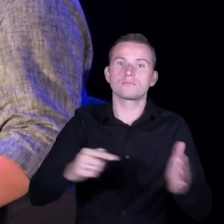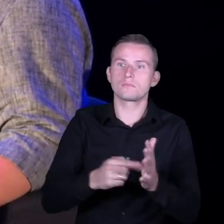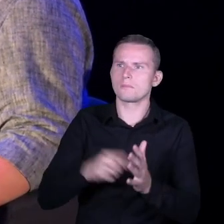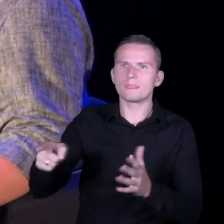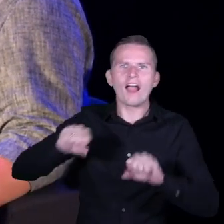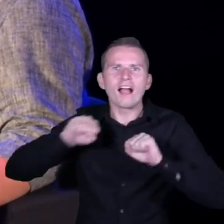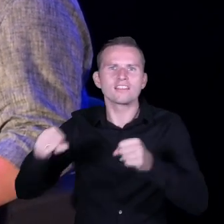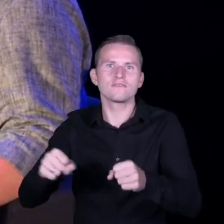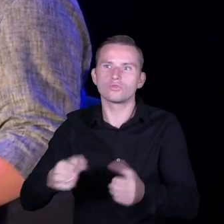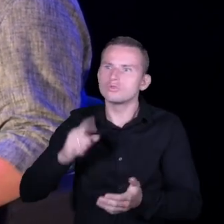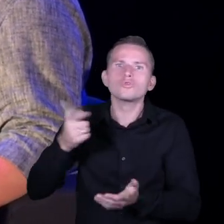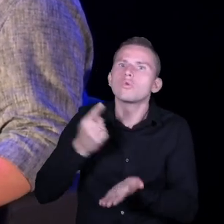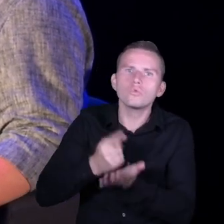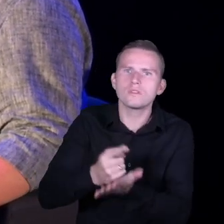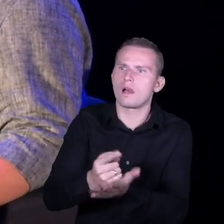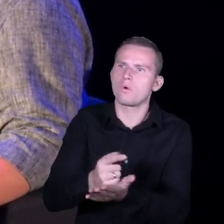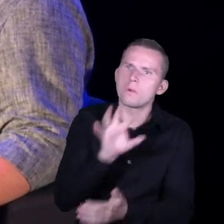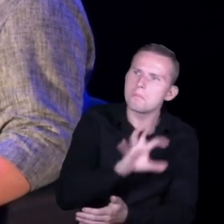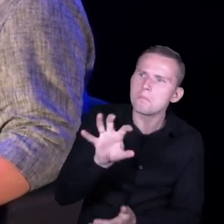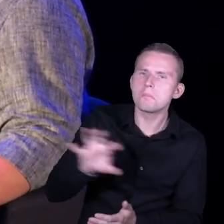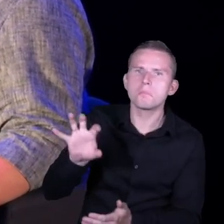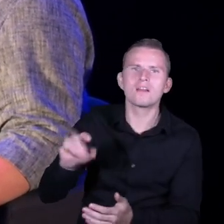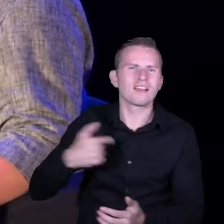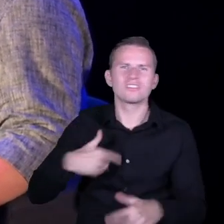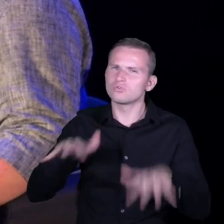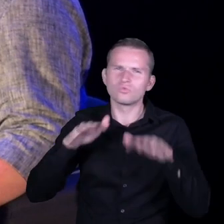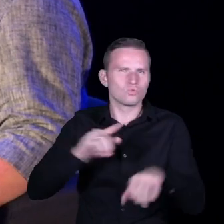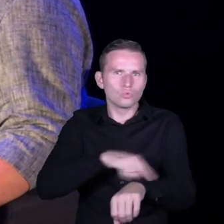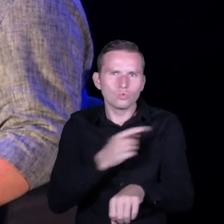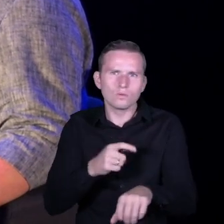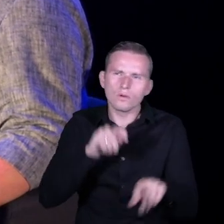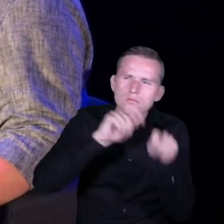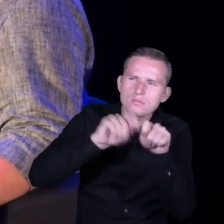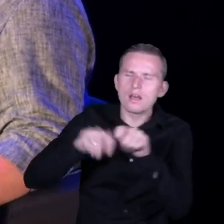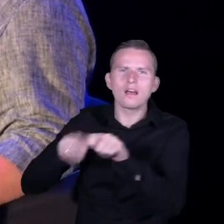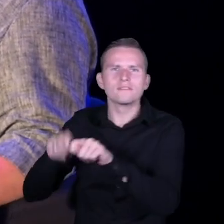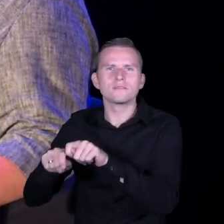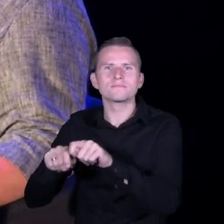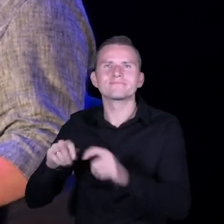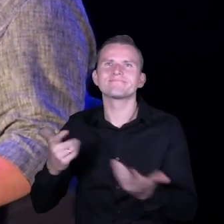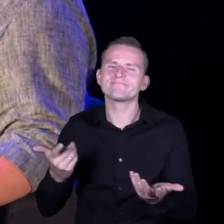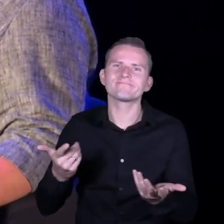z których jesteśmy zadowoleni. Bardzo dużo poświęciłam też uwagi temu, żeby odchudzić i odłożyć